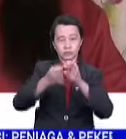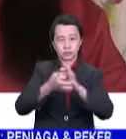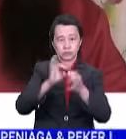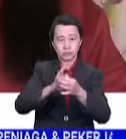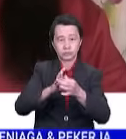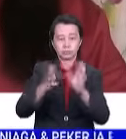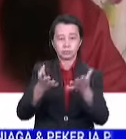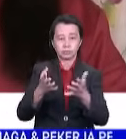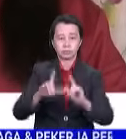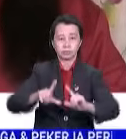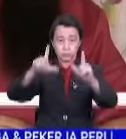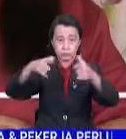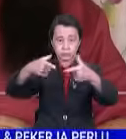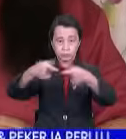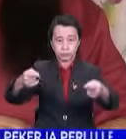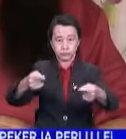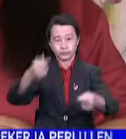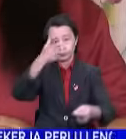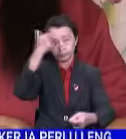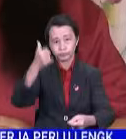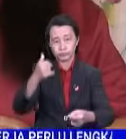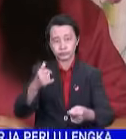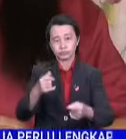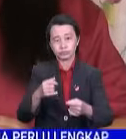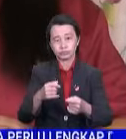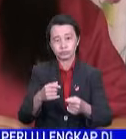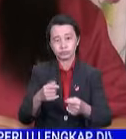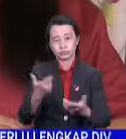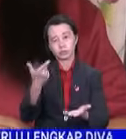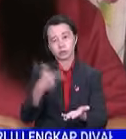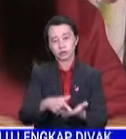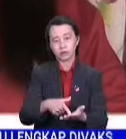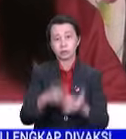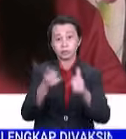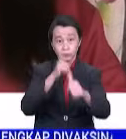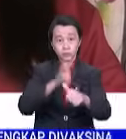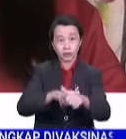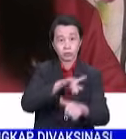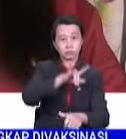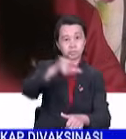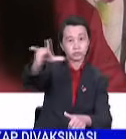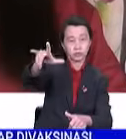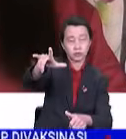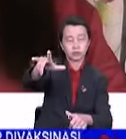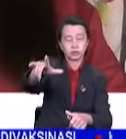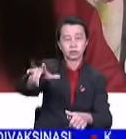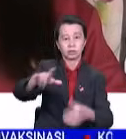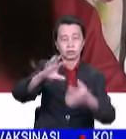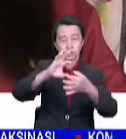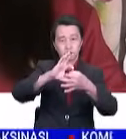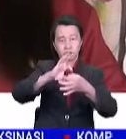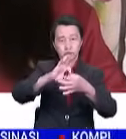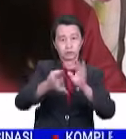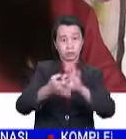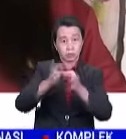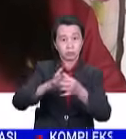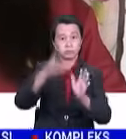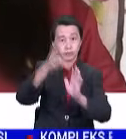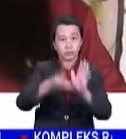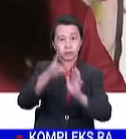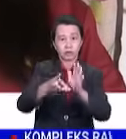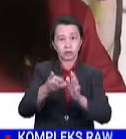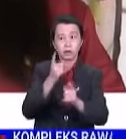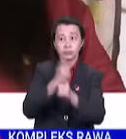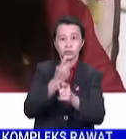tersebarnya Adapun Hai teramat lagi Pun ya Vespanya pergi layak Olympic ini betul-betul memang